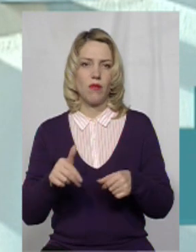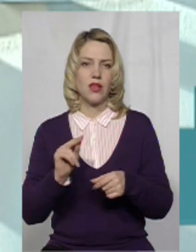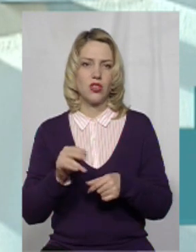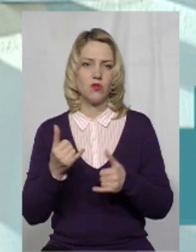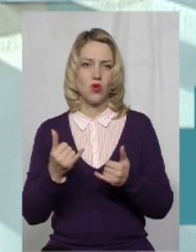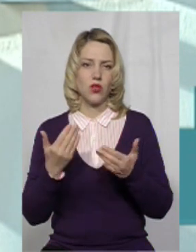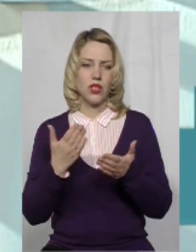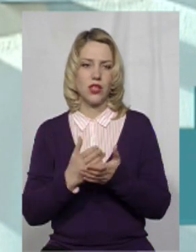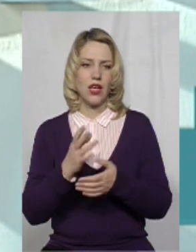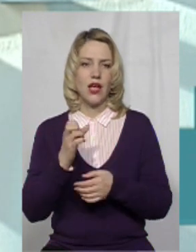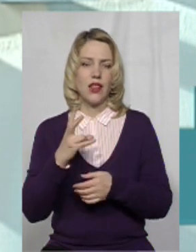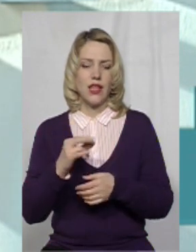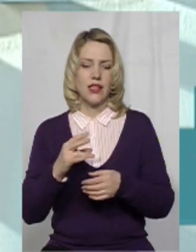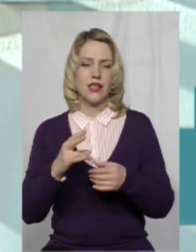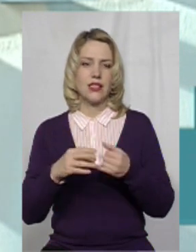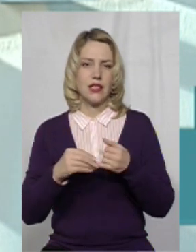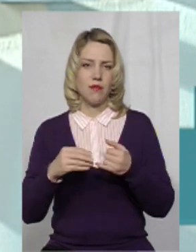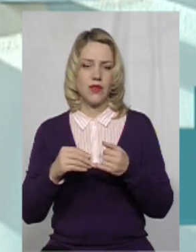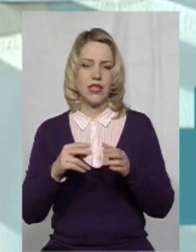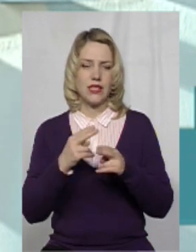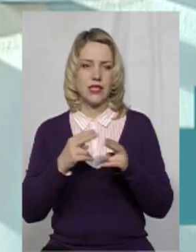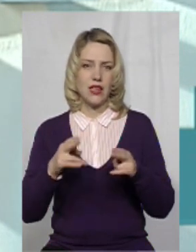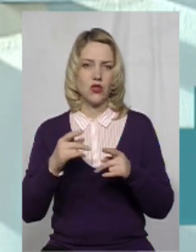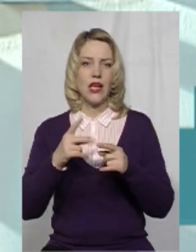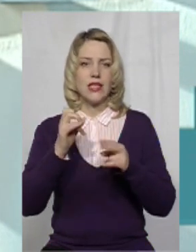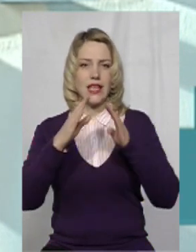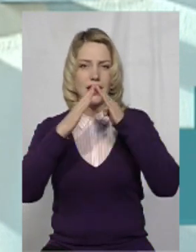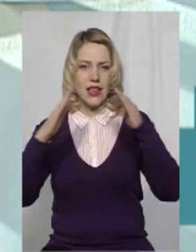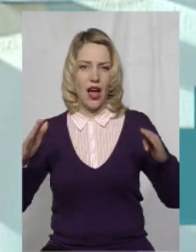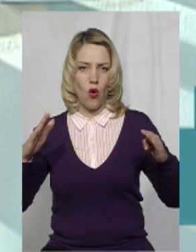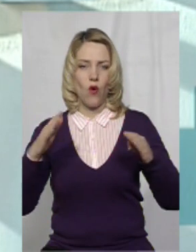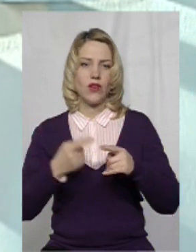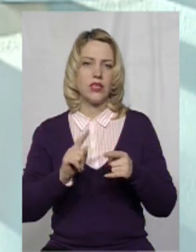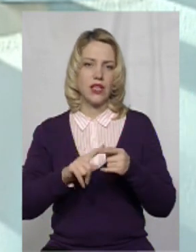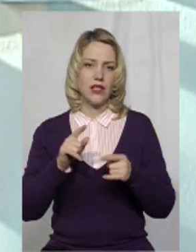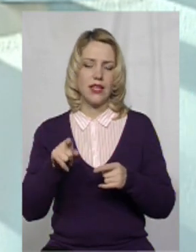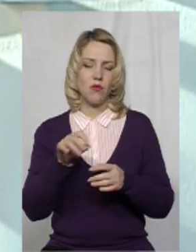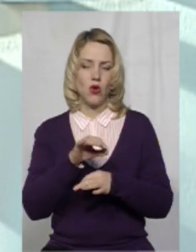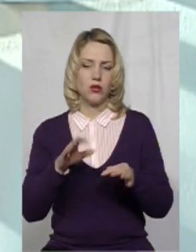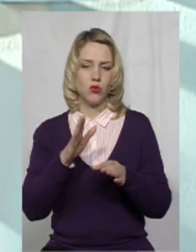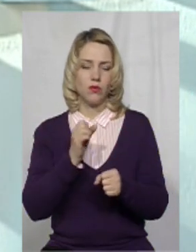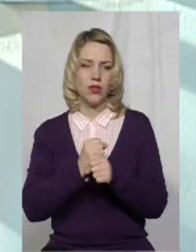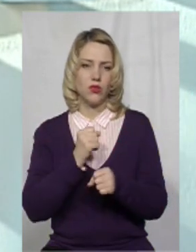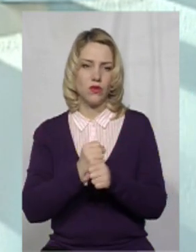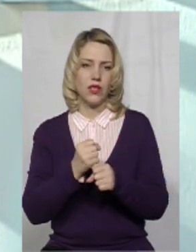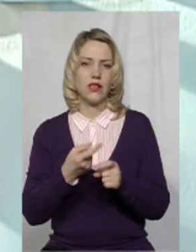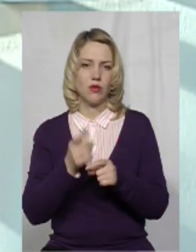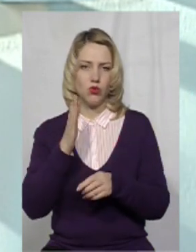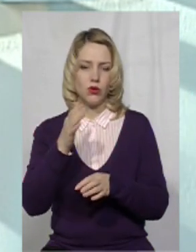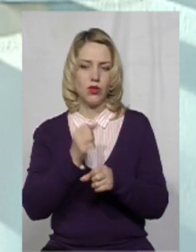сьогодні є, скажімо, наземні станції, а це виключно дахові. Тобто я думаю, що цей проект буде працювати і він запрацює. Тому